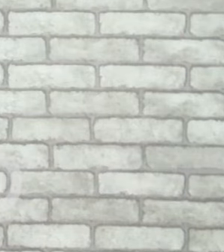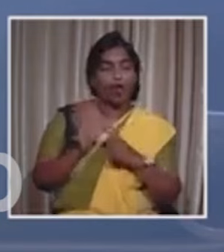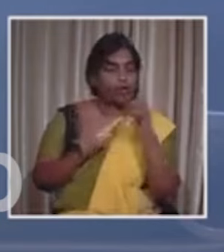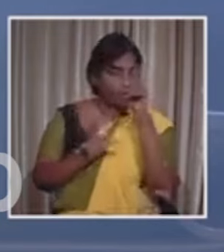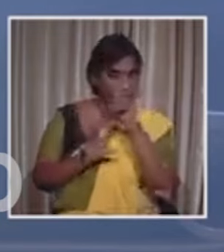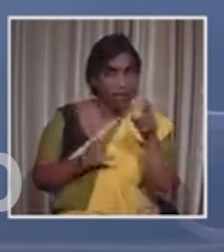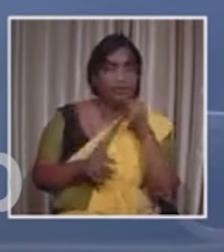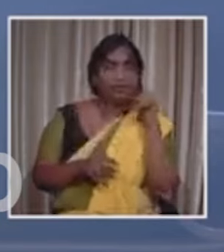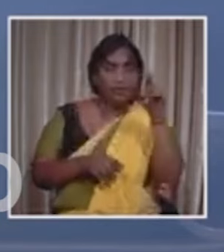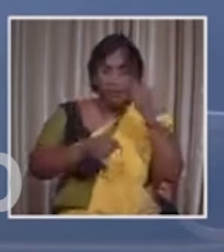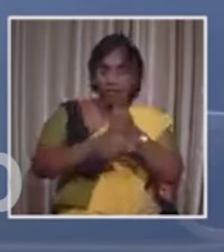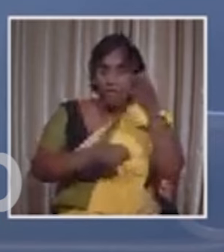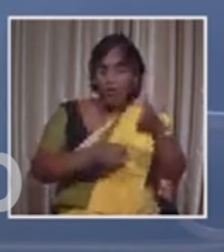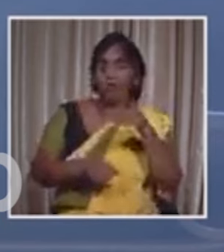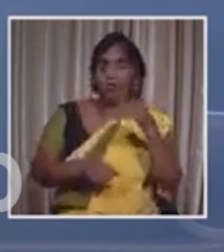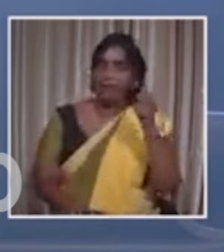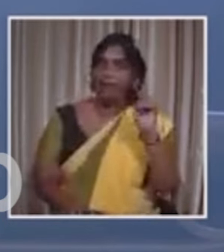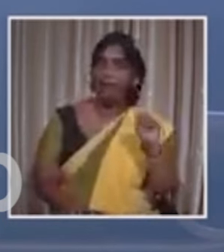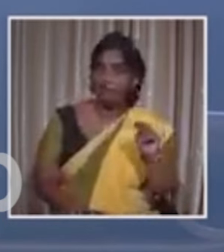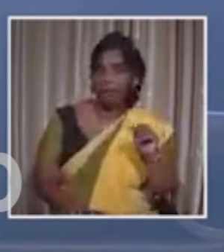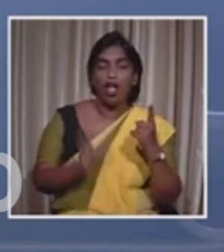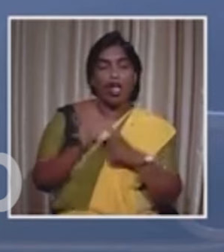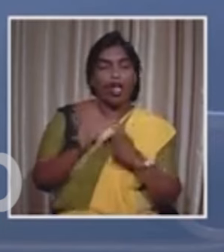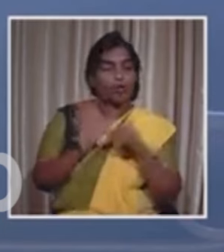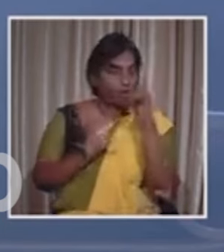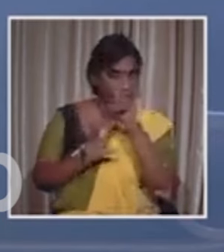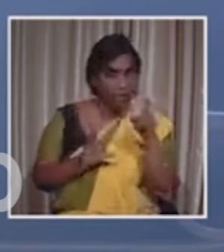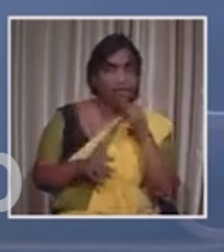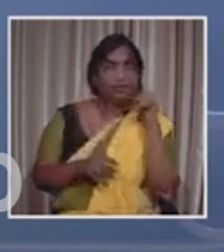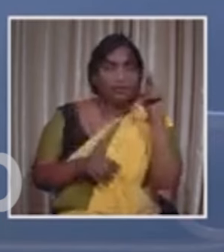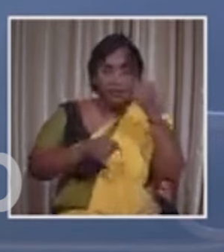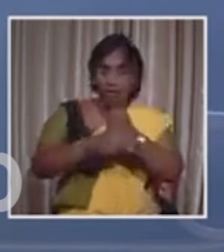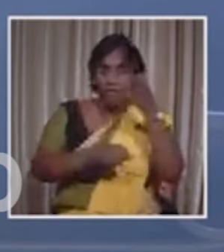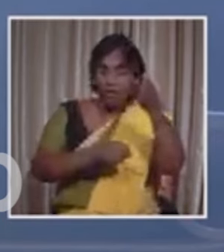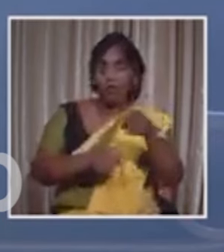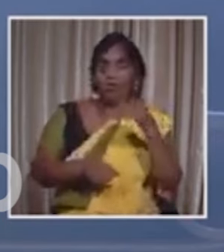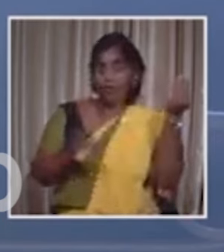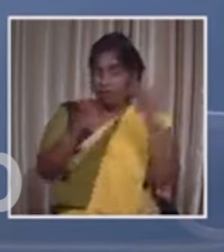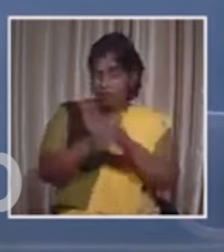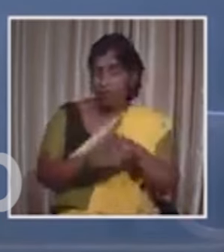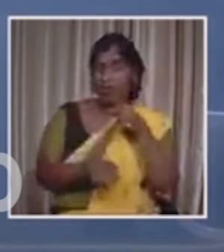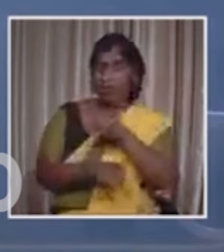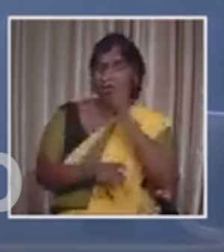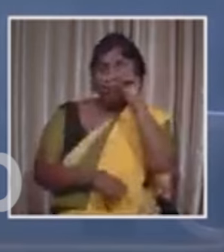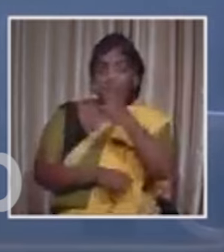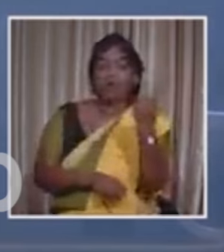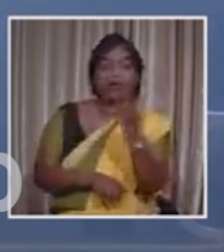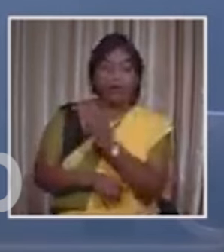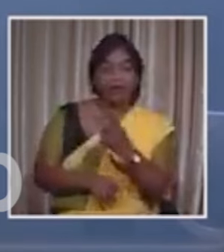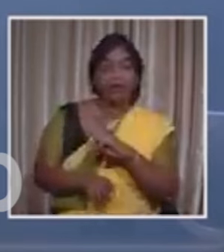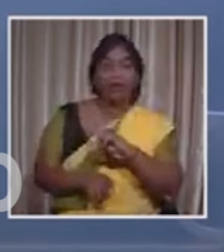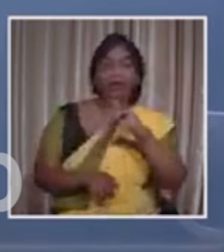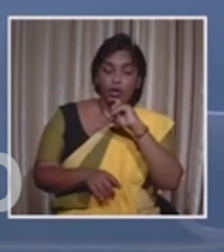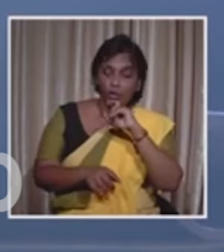கேட்டிருந்தாரு. அகோஸ்து மாசே மே ஆண்டு பலேட்டாட பாசே ஏ தென்னம அதிகரணே நிதோஸ்